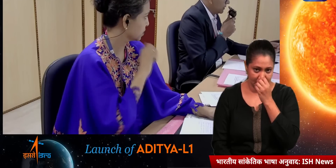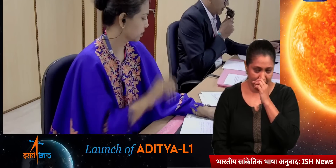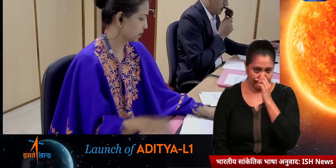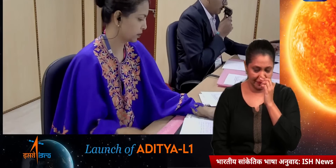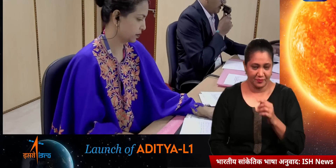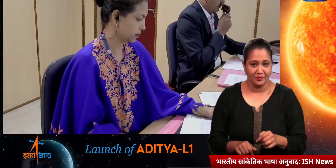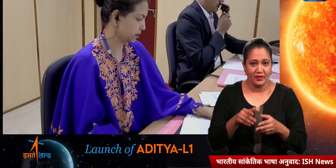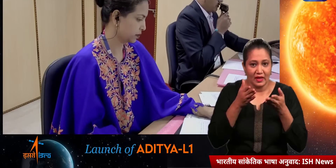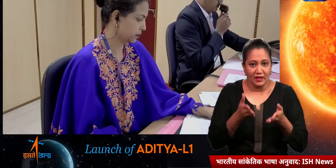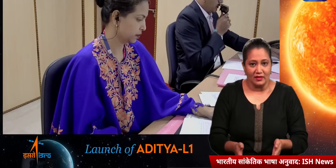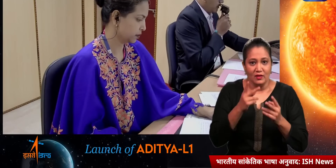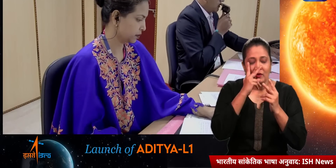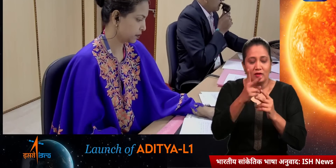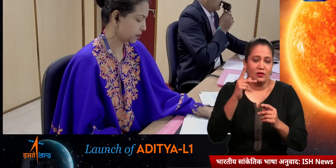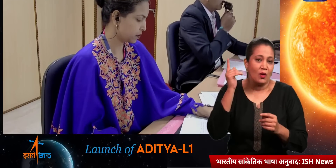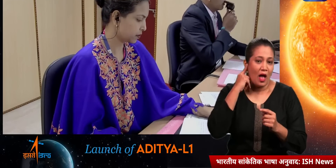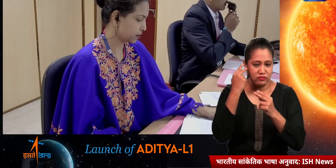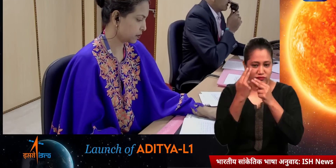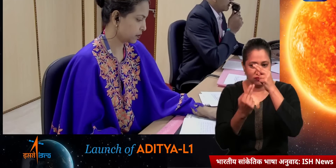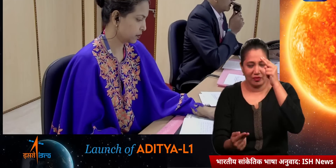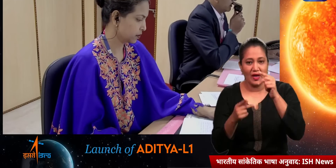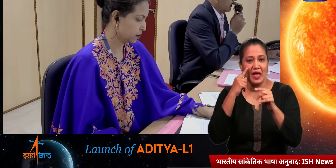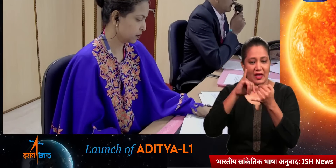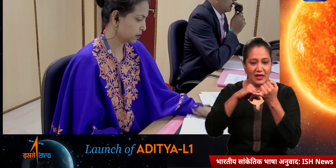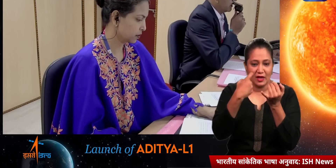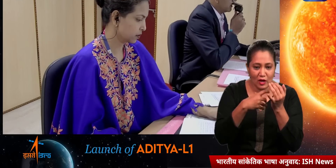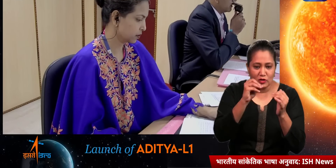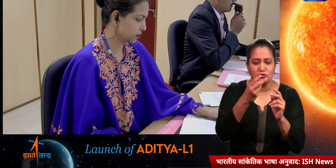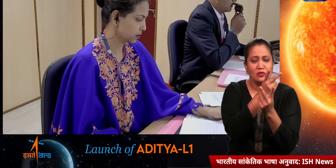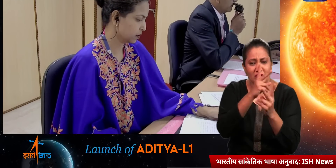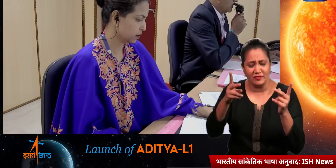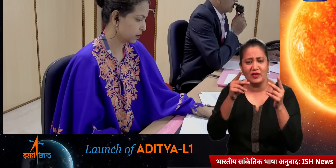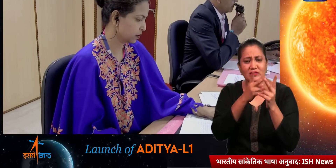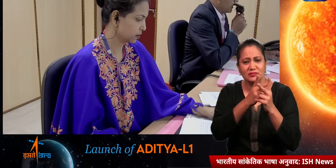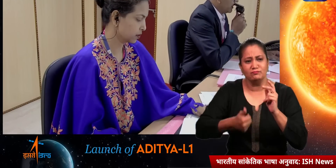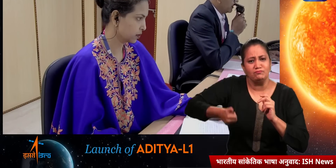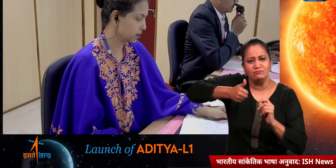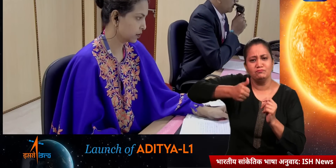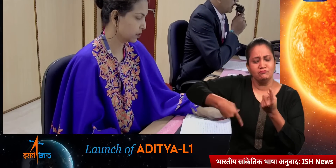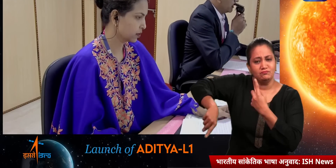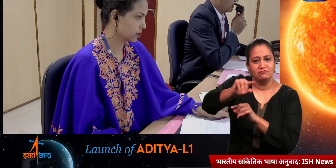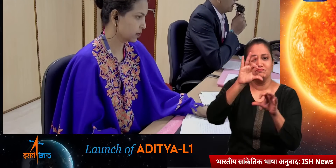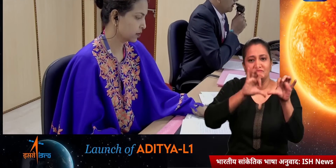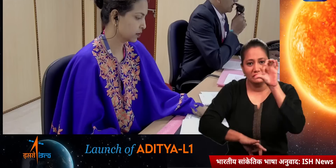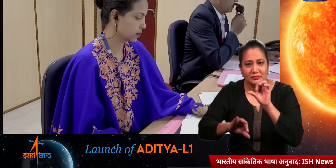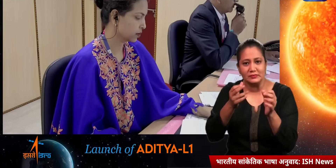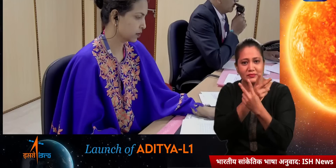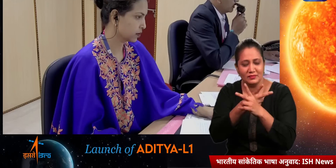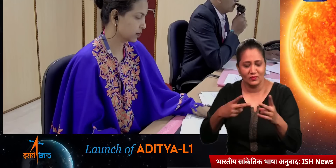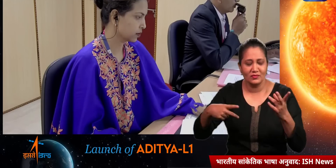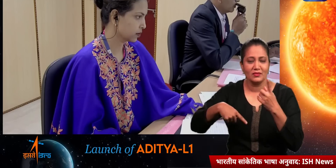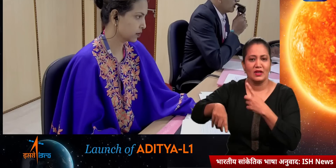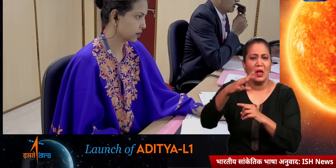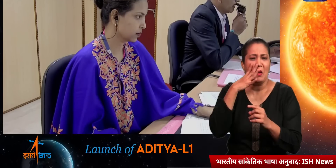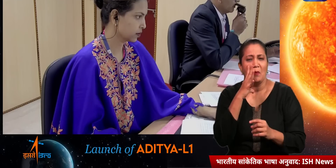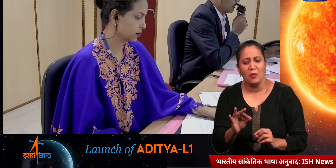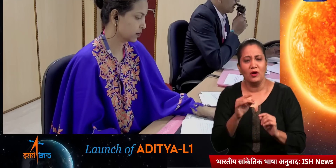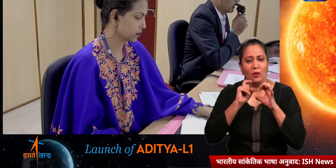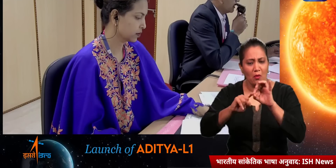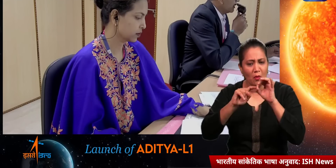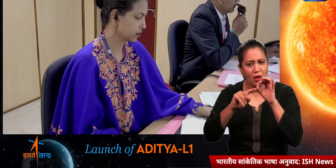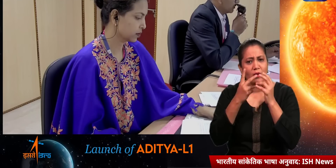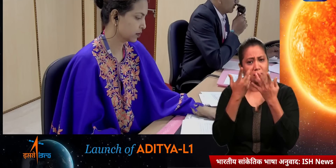जी हाँ, अभी आपने सुना इसरो के तथा अन्य संस्थानों के वरिष्ठ वैज्ञानिकों ने हमारे बहुत महत्वपूर्ण सवालों